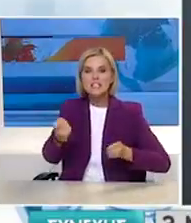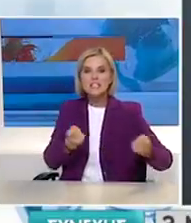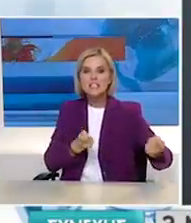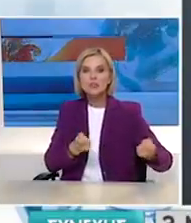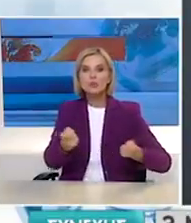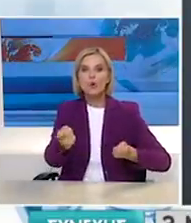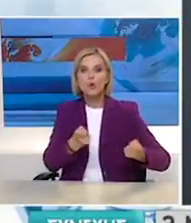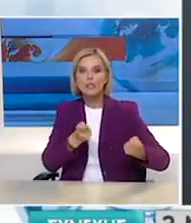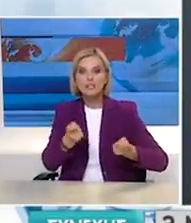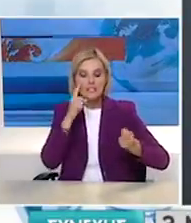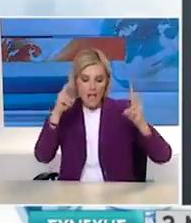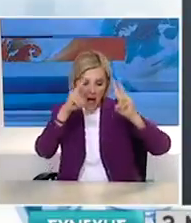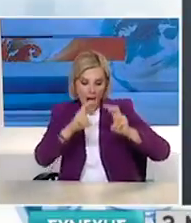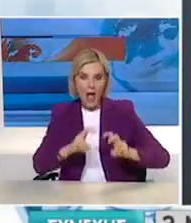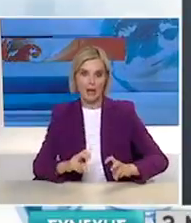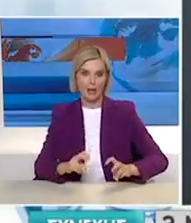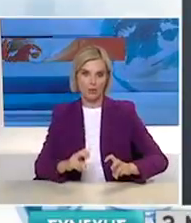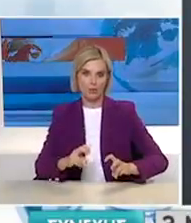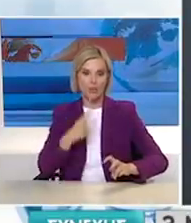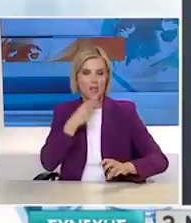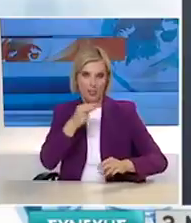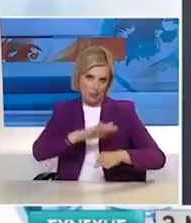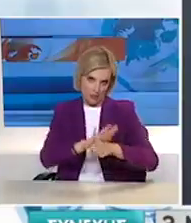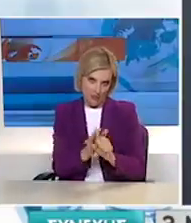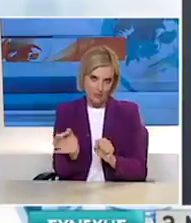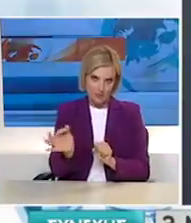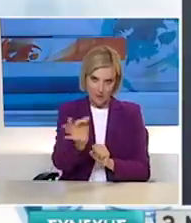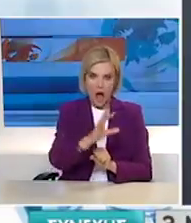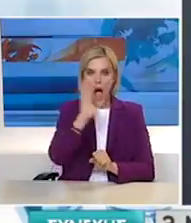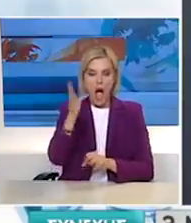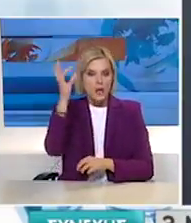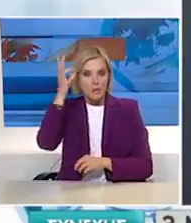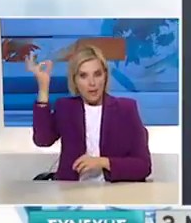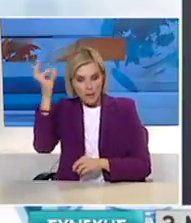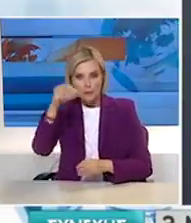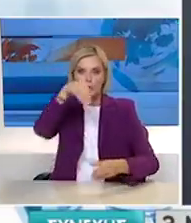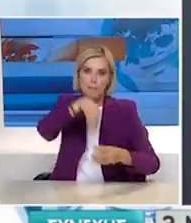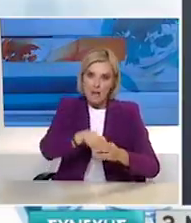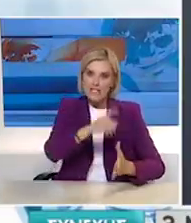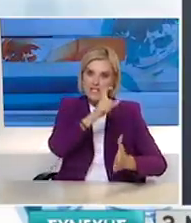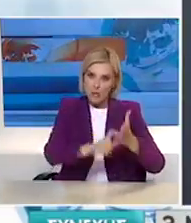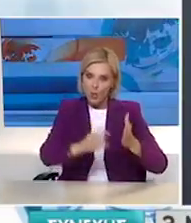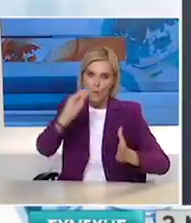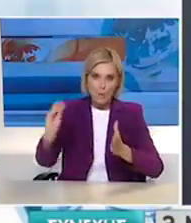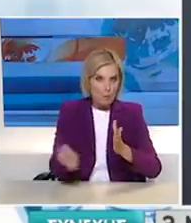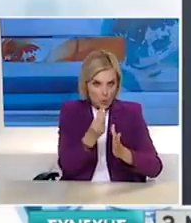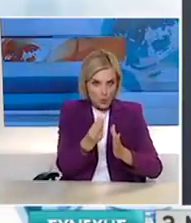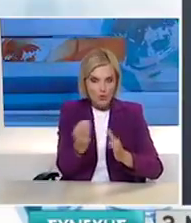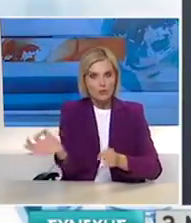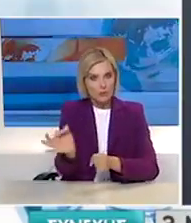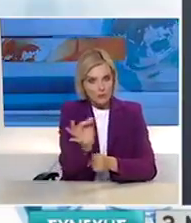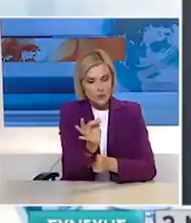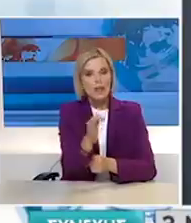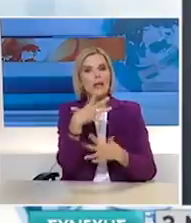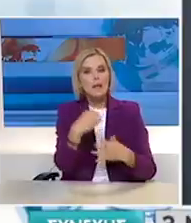επιχειρησιακή αντιμετώπιση κρουσμάτων, έχει προβλεφθεί η δημιουργία ειδικών χώρων καραντίνας ανά περιφέρεια και ανά νησί. Τέλος, ο μηχανισμός θα